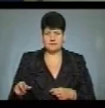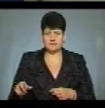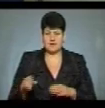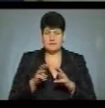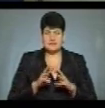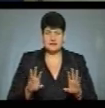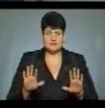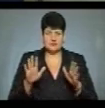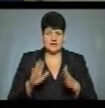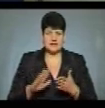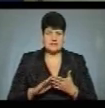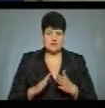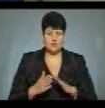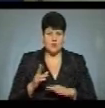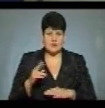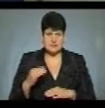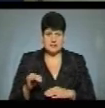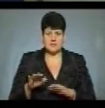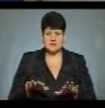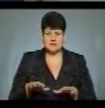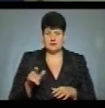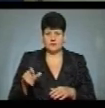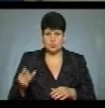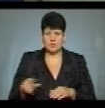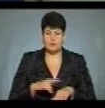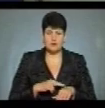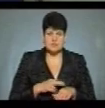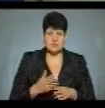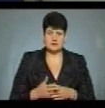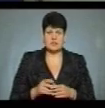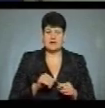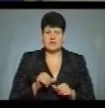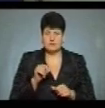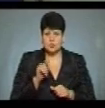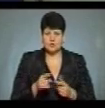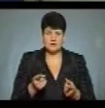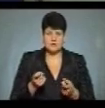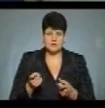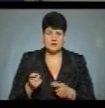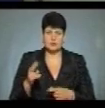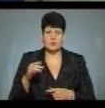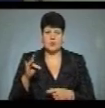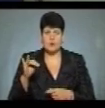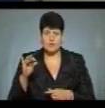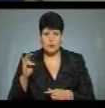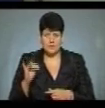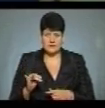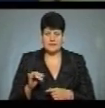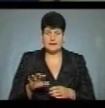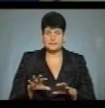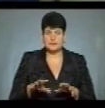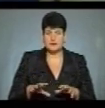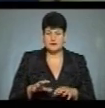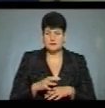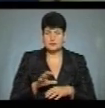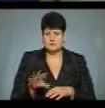Міністерства надзвичайних ситуацій, місцеві жителі, поліцейські. Крім цього, залучалися дрони, залучалася кінологічна служба. Перша